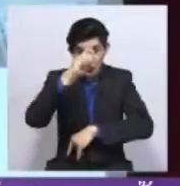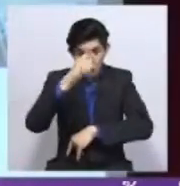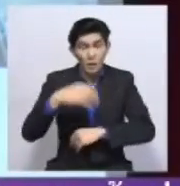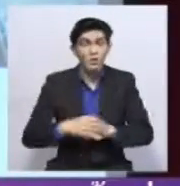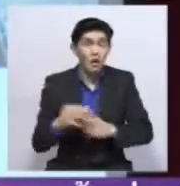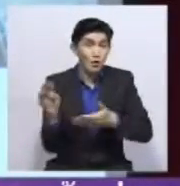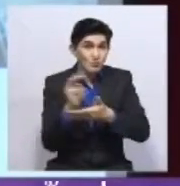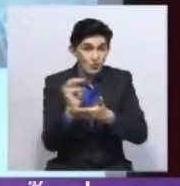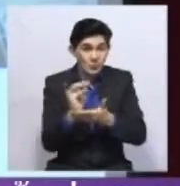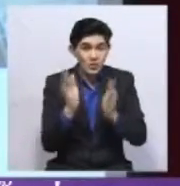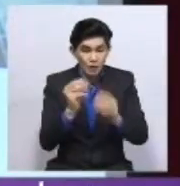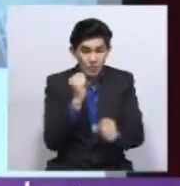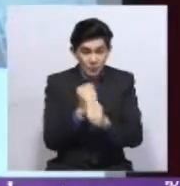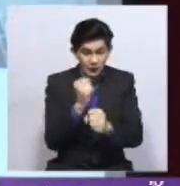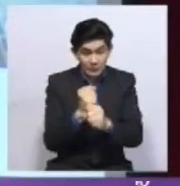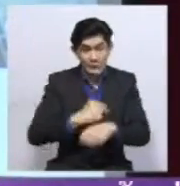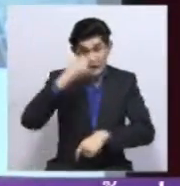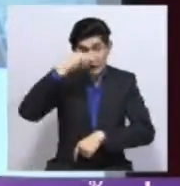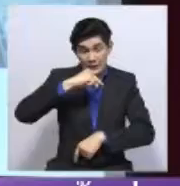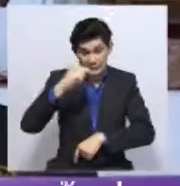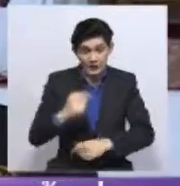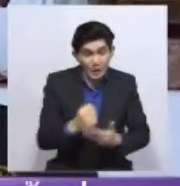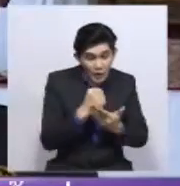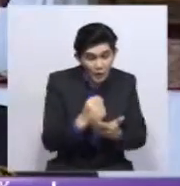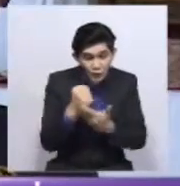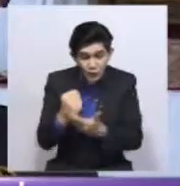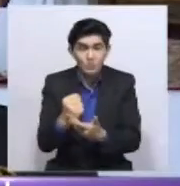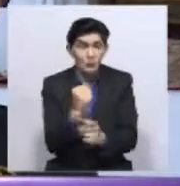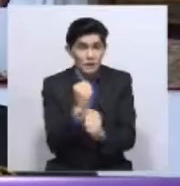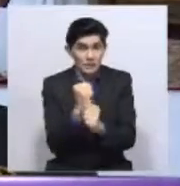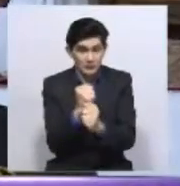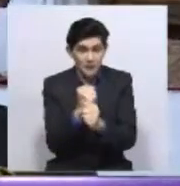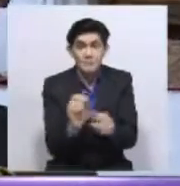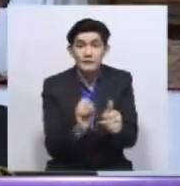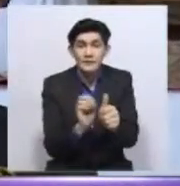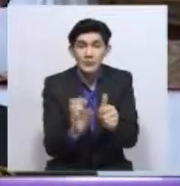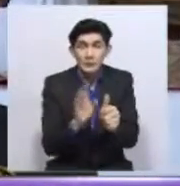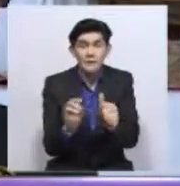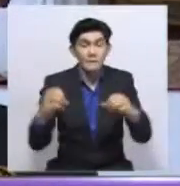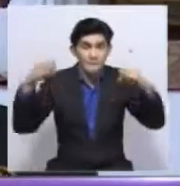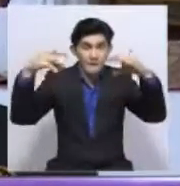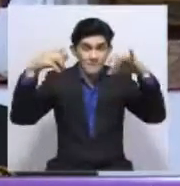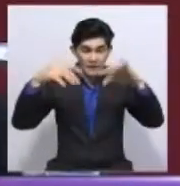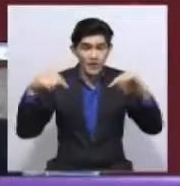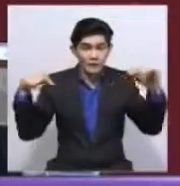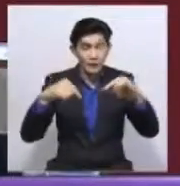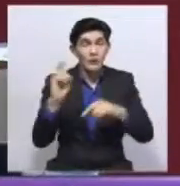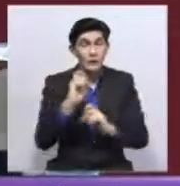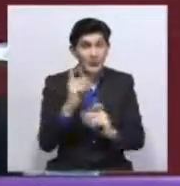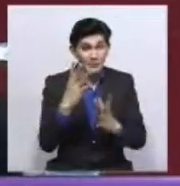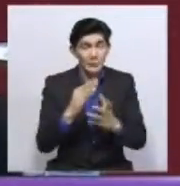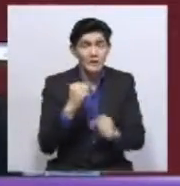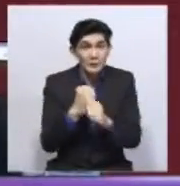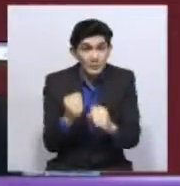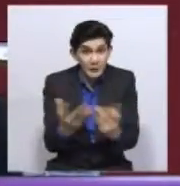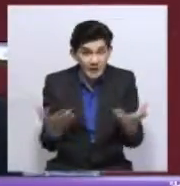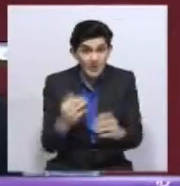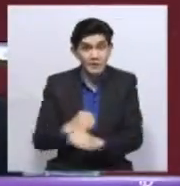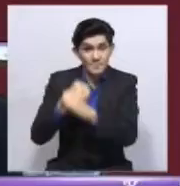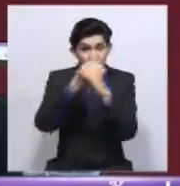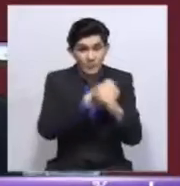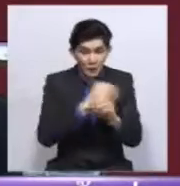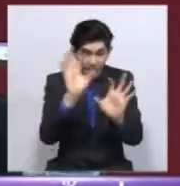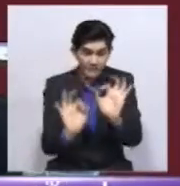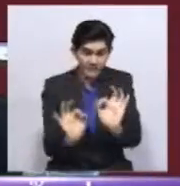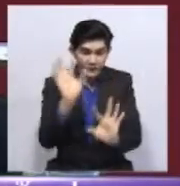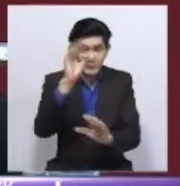และมูลนิธินายช่างไทยใจอาสาลงพื้นที่หารณรงค์แนะนำการใช้ไฟฟ้าอย่างปลอดภัยและการป้องกันอั